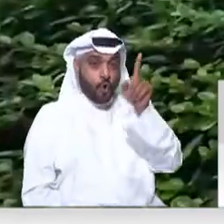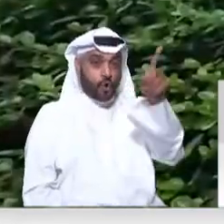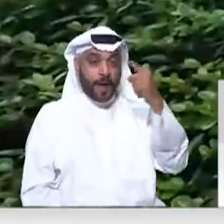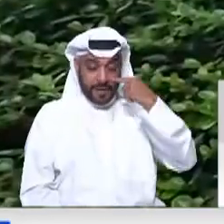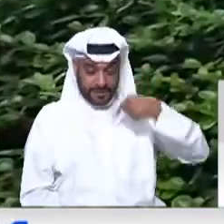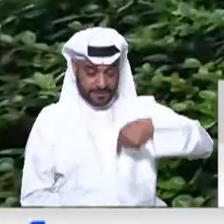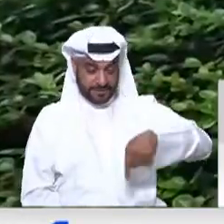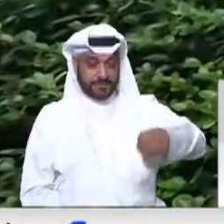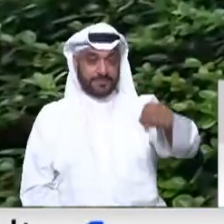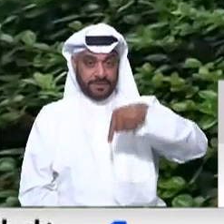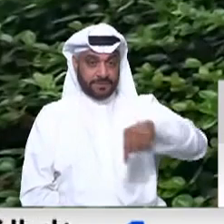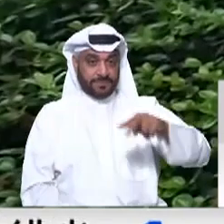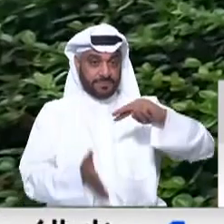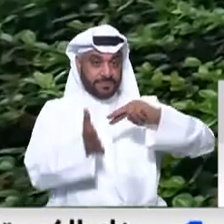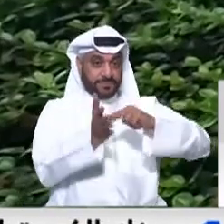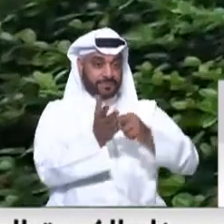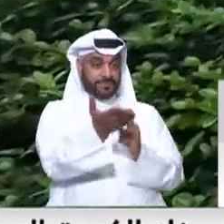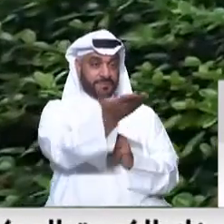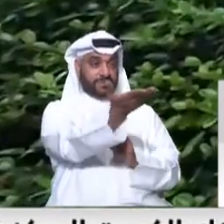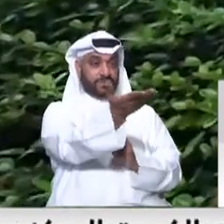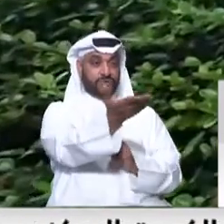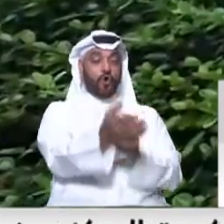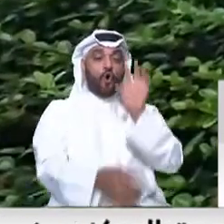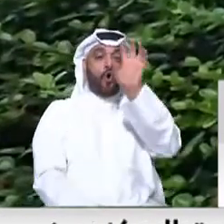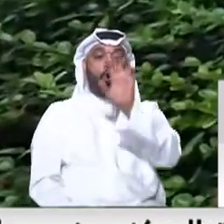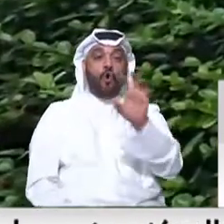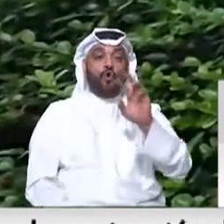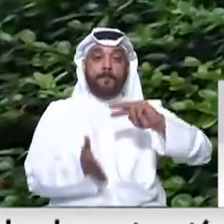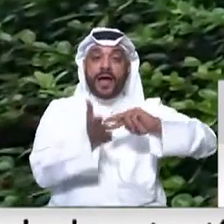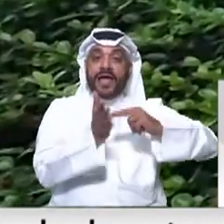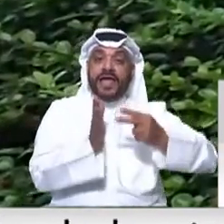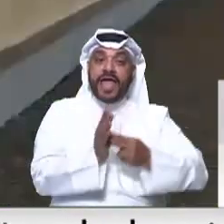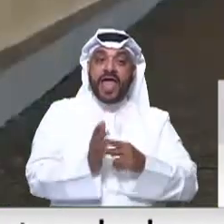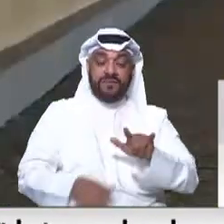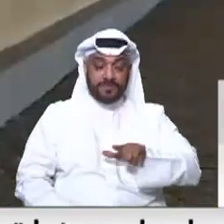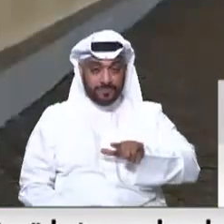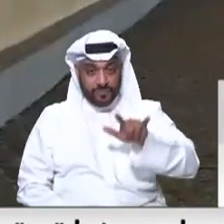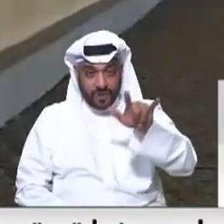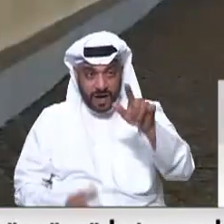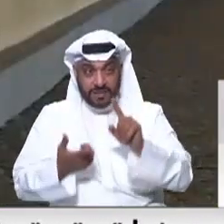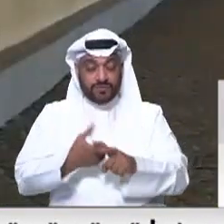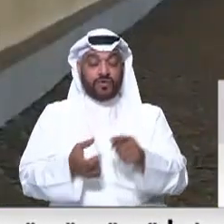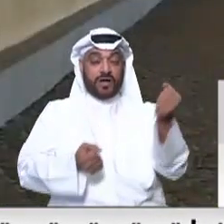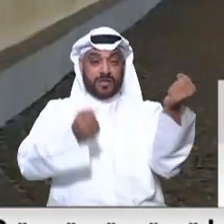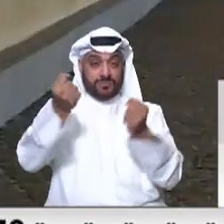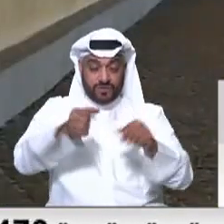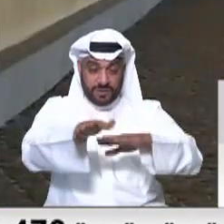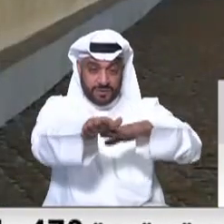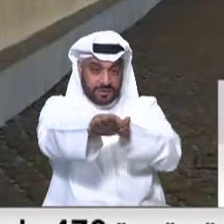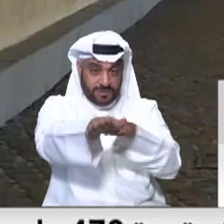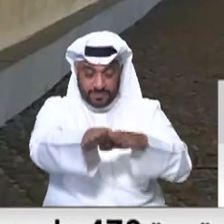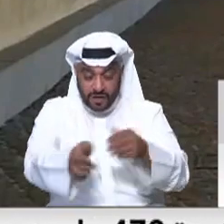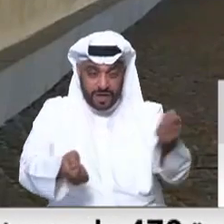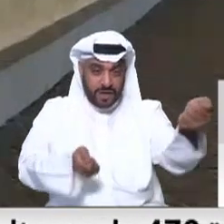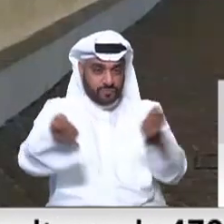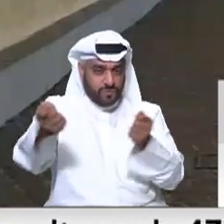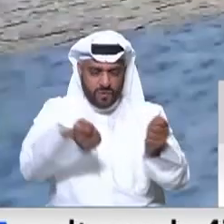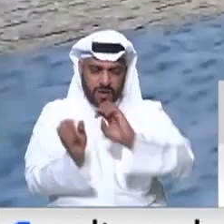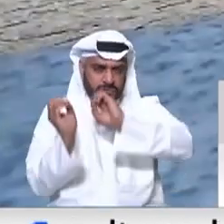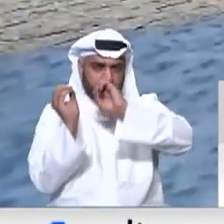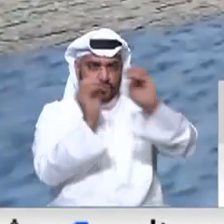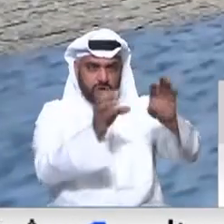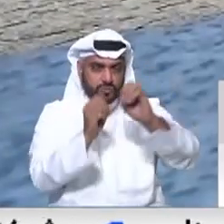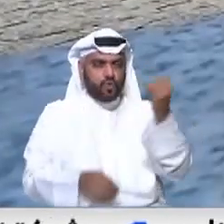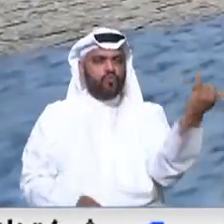يعمل ايضا مع الاتحاد الاوروبي على خطه لتامين النقل البري السريع للقوات على امتداد القاره التي